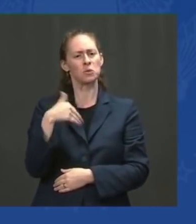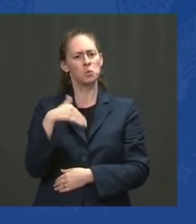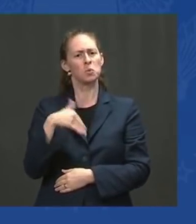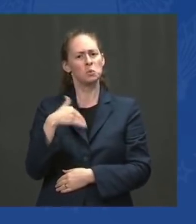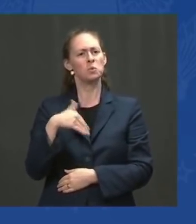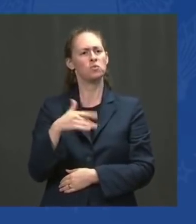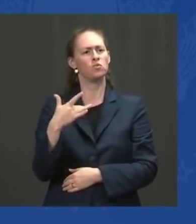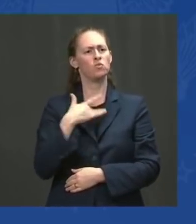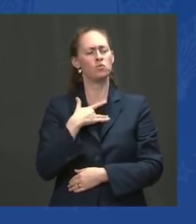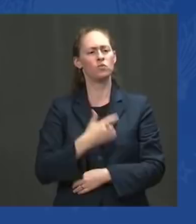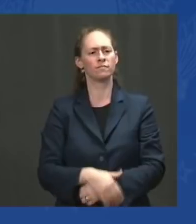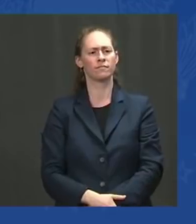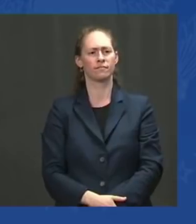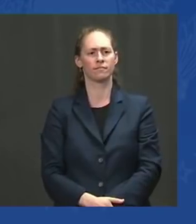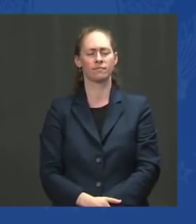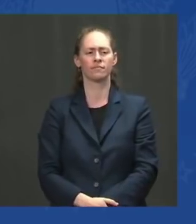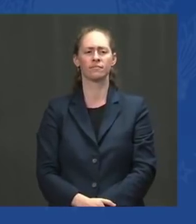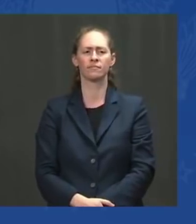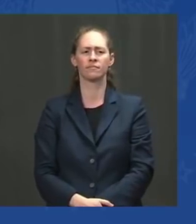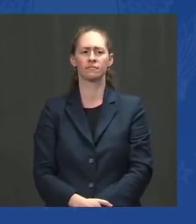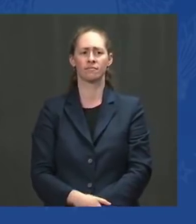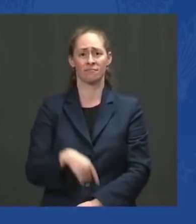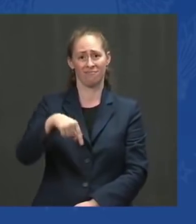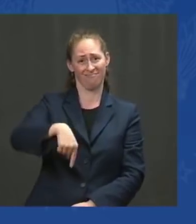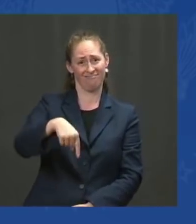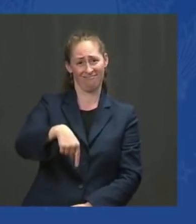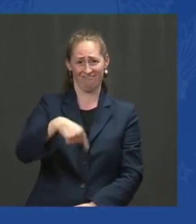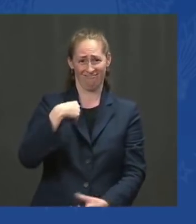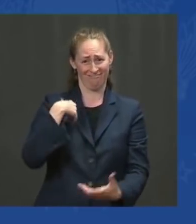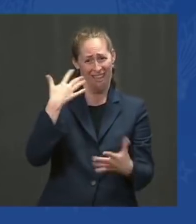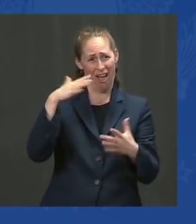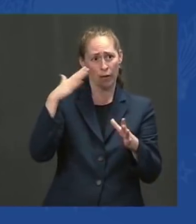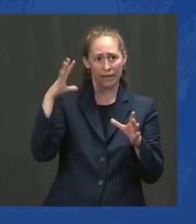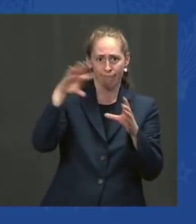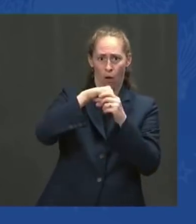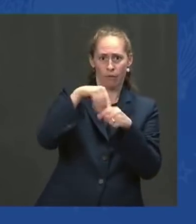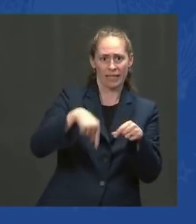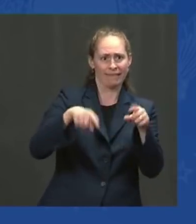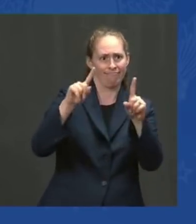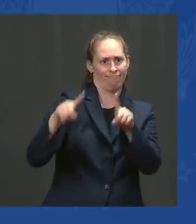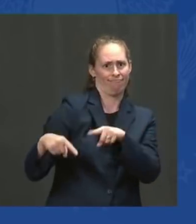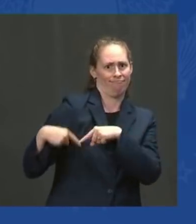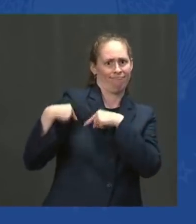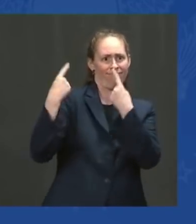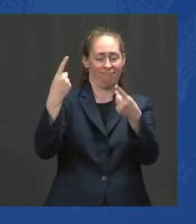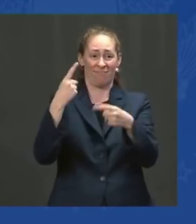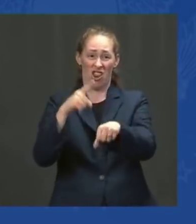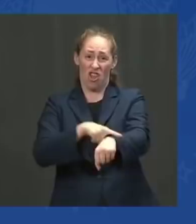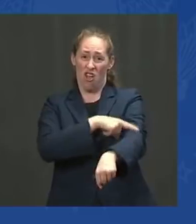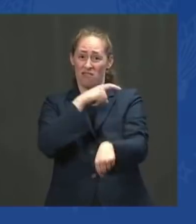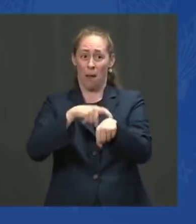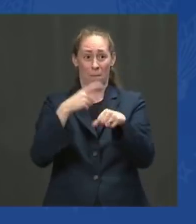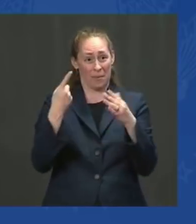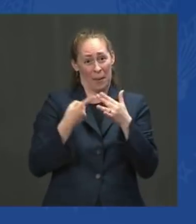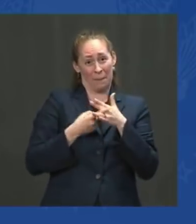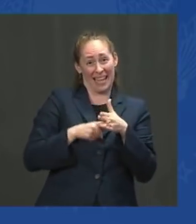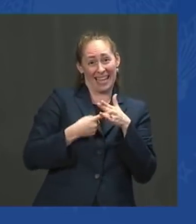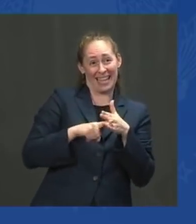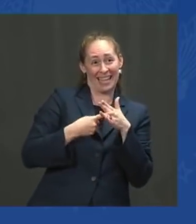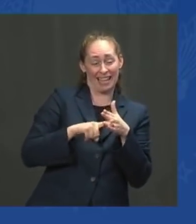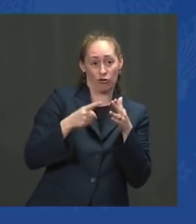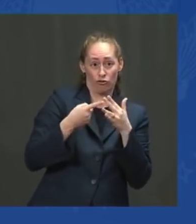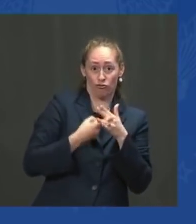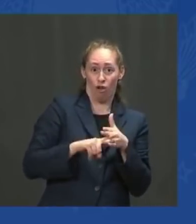那这种时候人在绝望之际做出了一些举动，就暴露在全世界